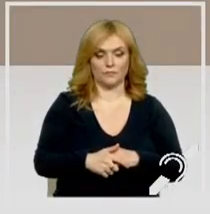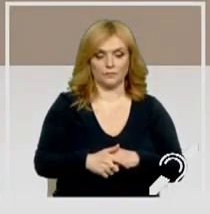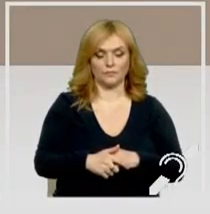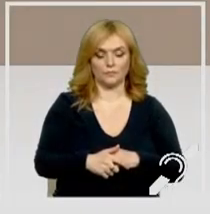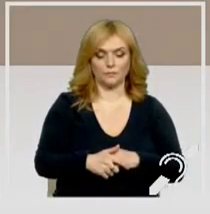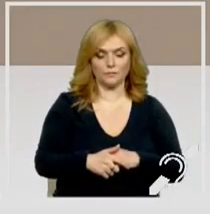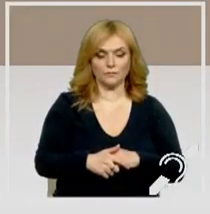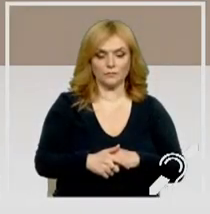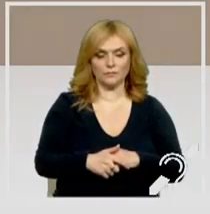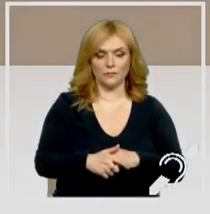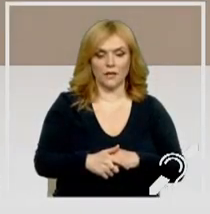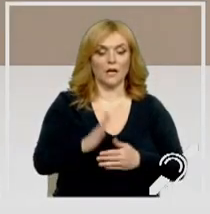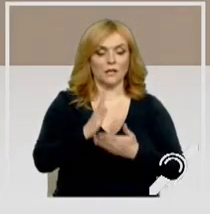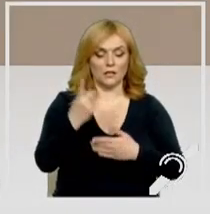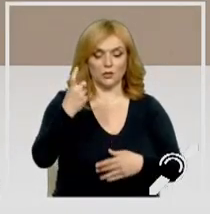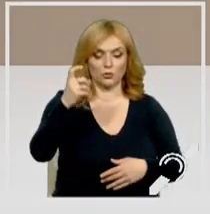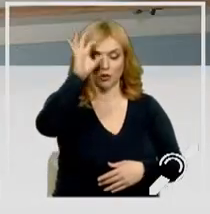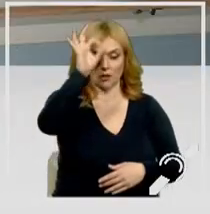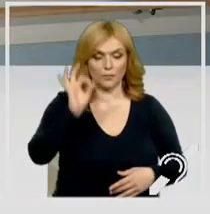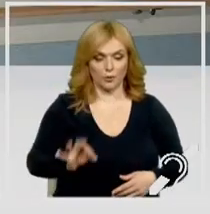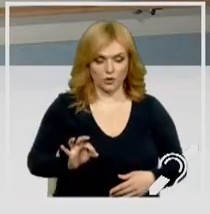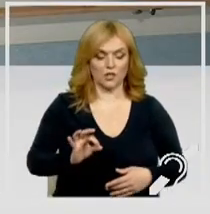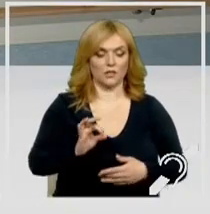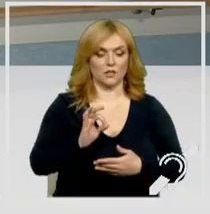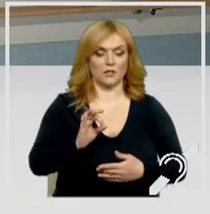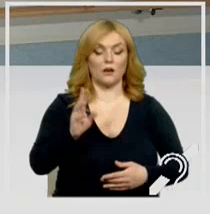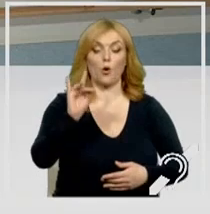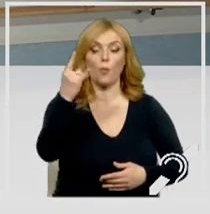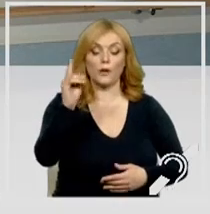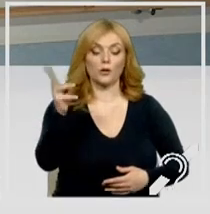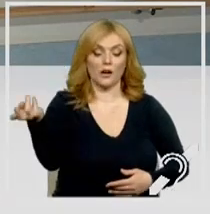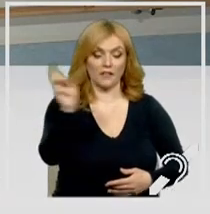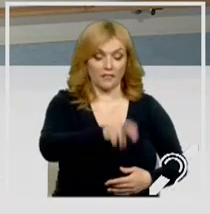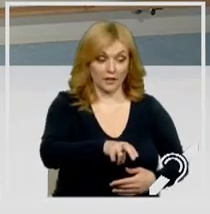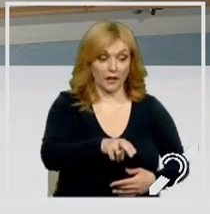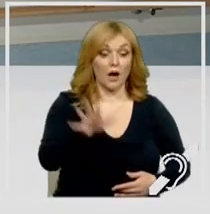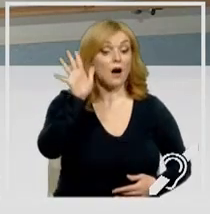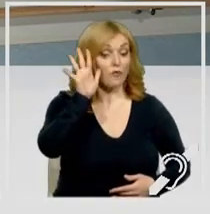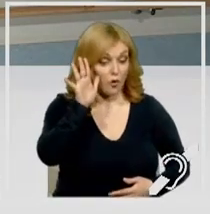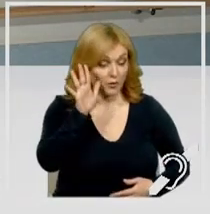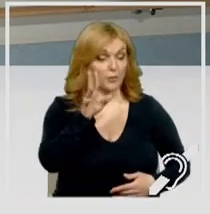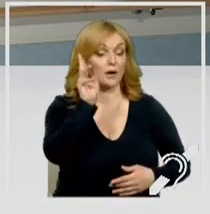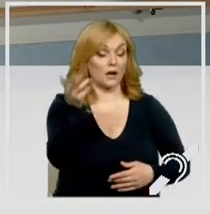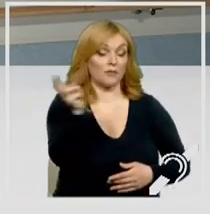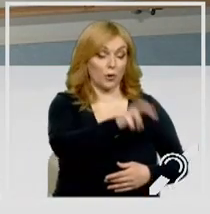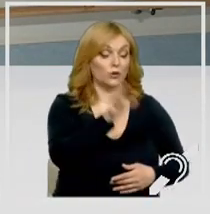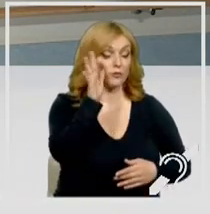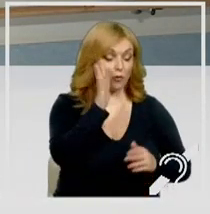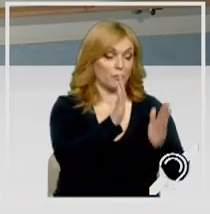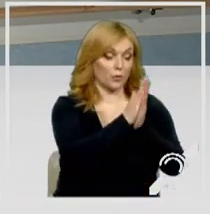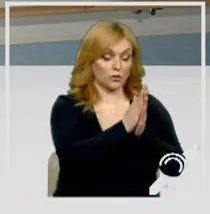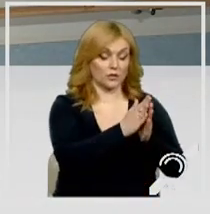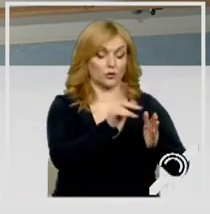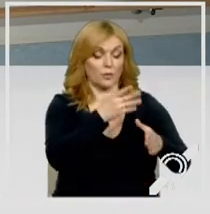70 de locuri. Este 100% garantat că copilul care vine la timp se adresează, el este garantat